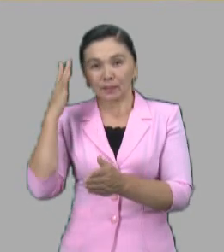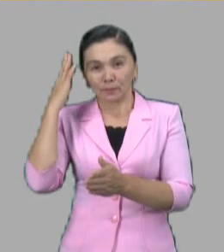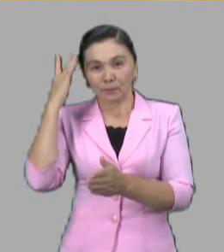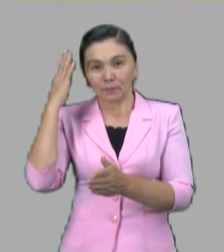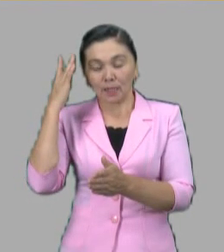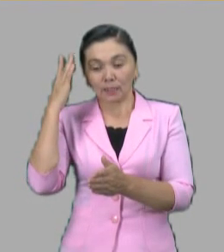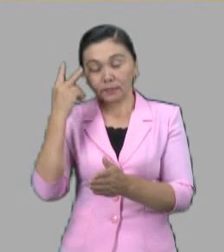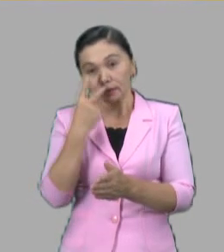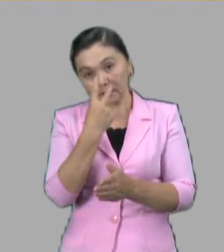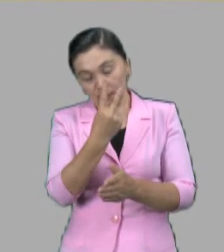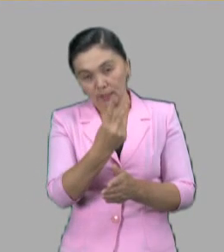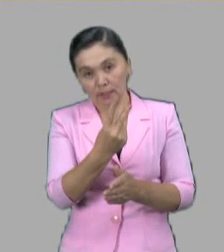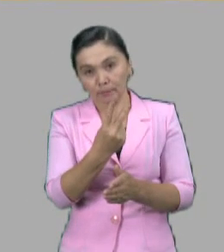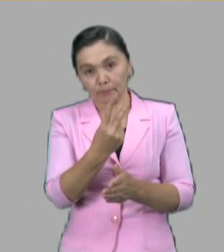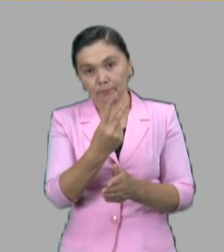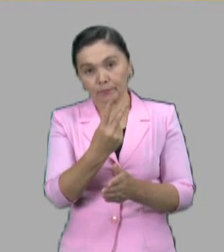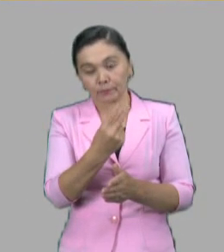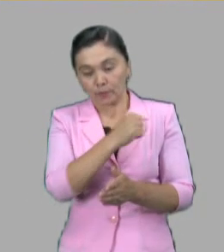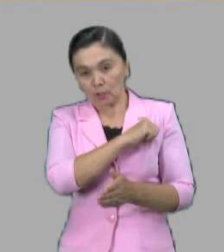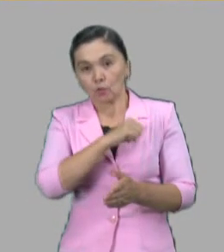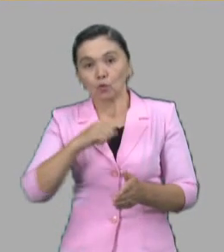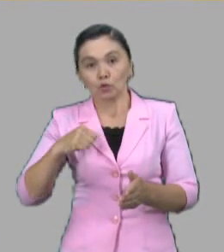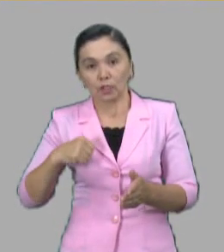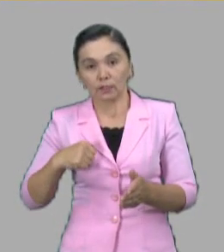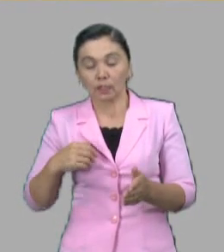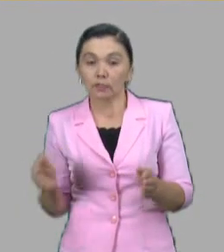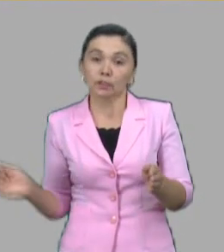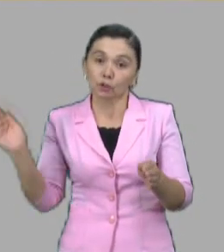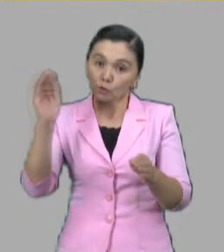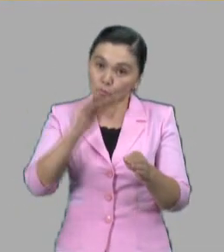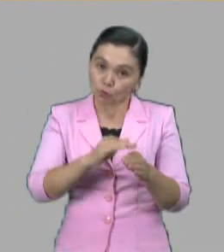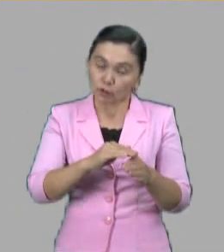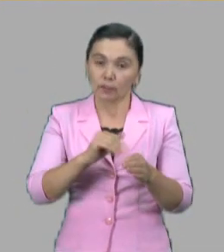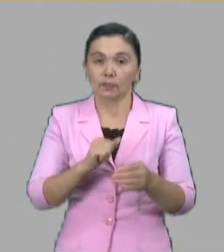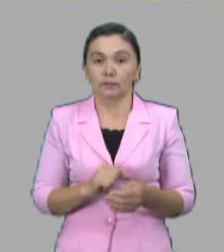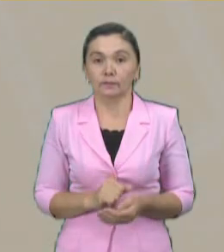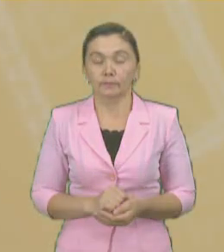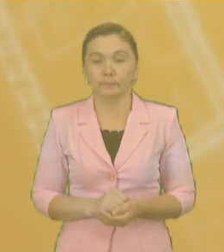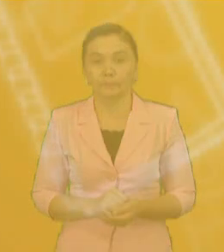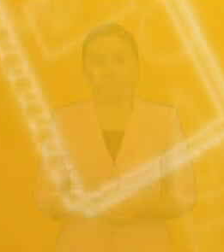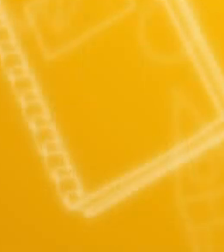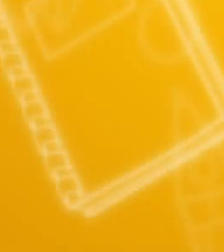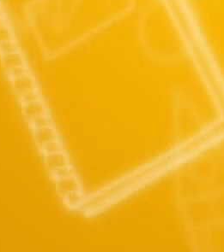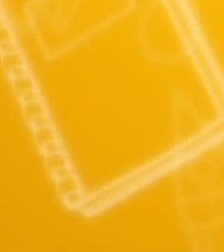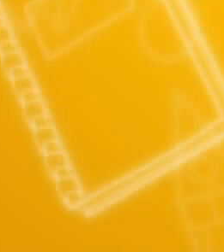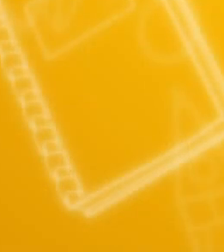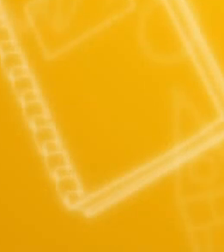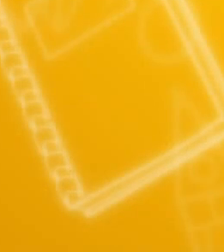маанисине карап, өз алдыңарча толуктагыла.